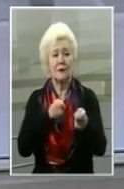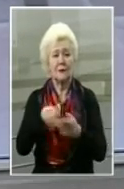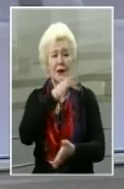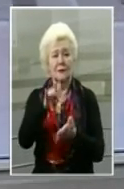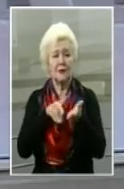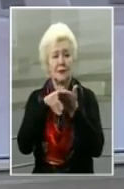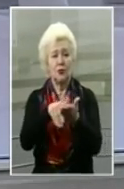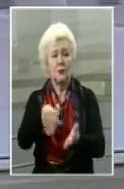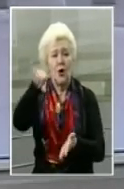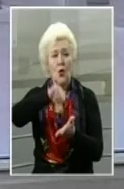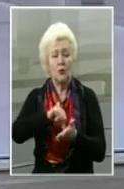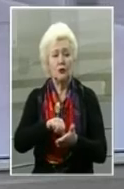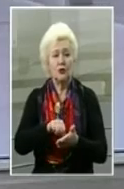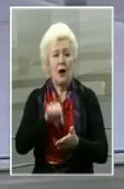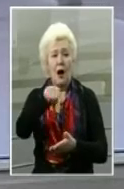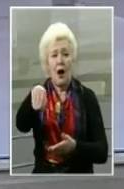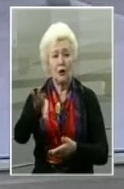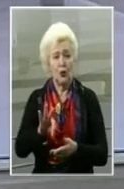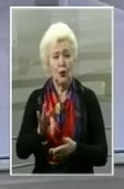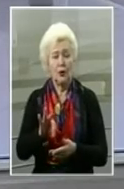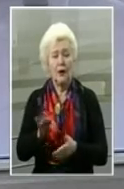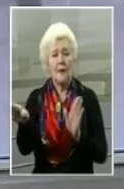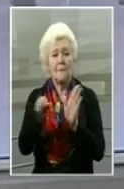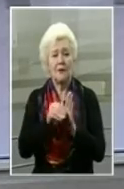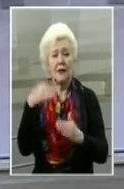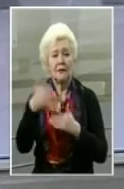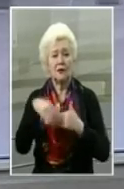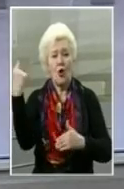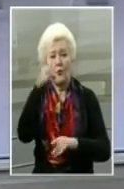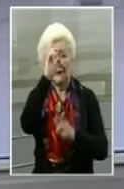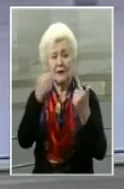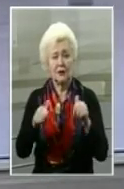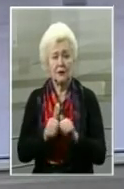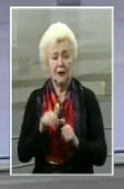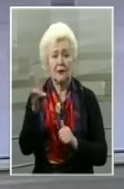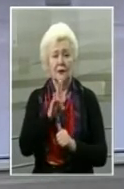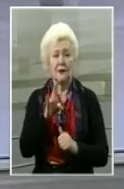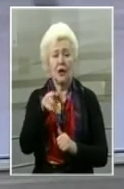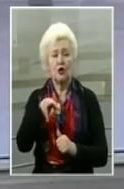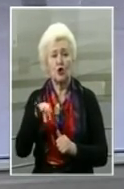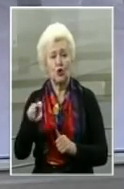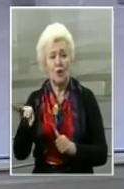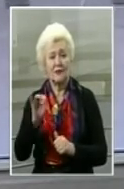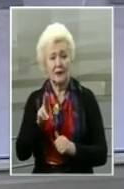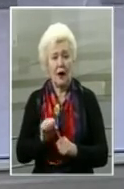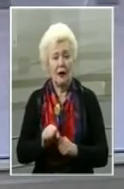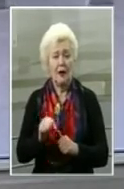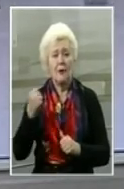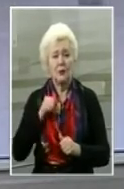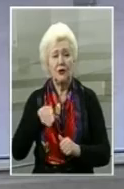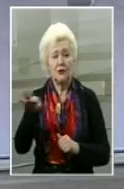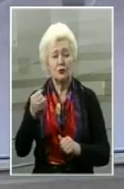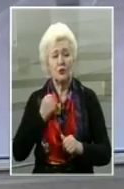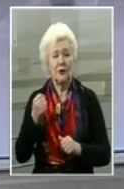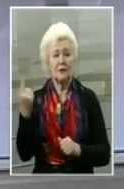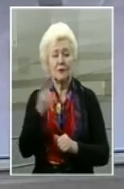Центру допомоги учасникам антитерористичної операції при Херсонській облдержадміністрації Наталя Вазаловська. Боєць пішов воювати з